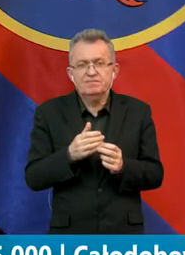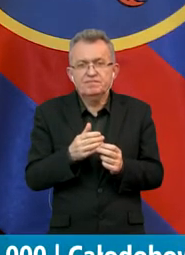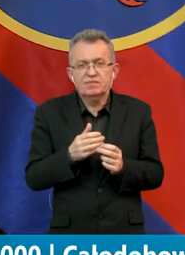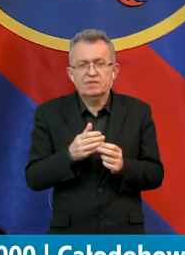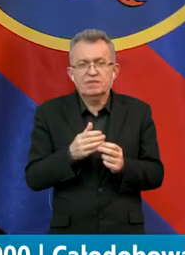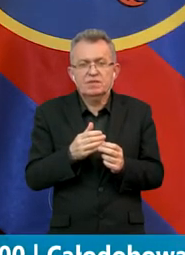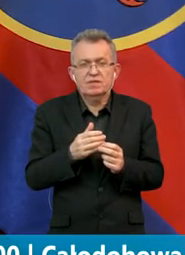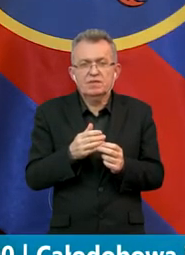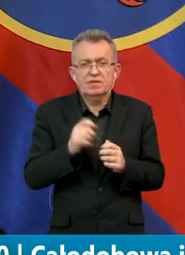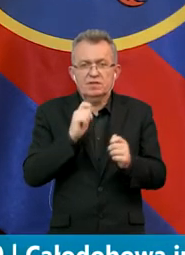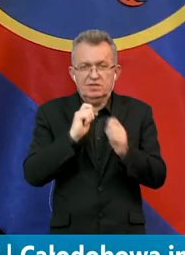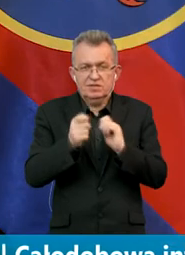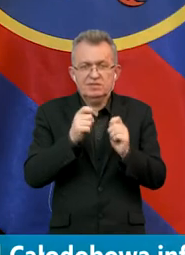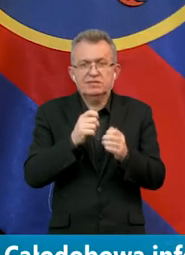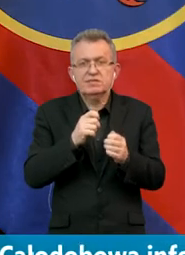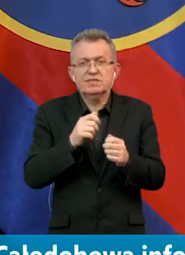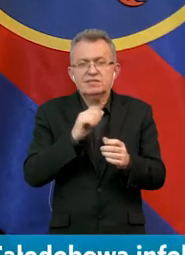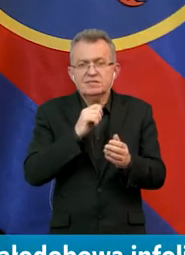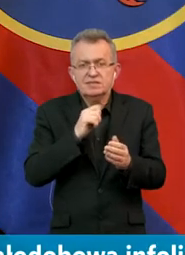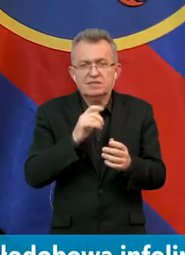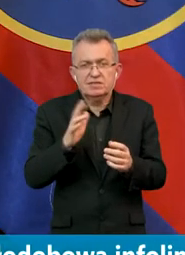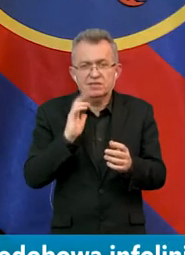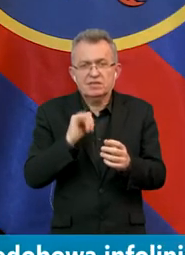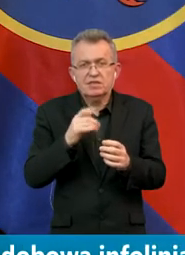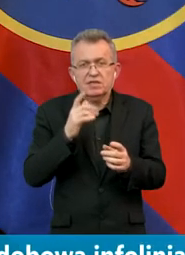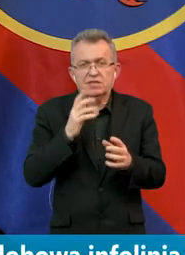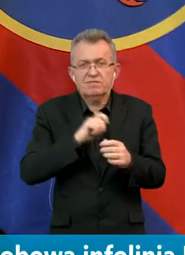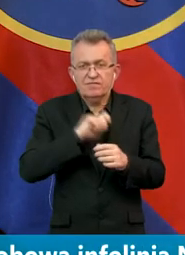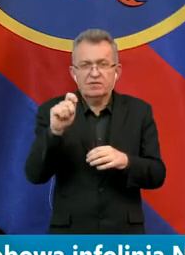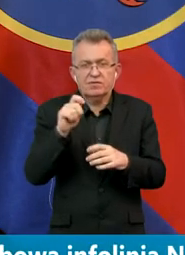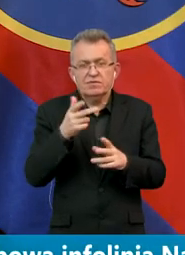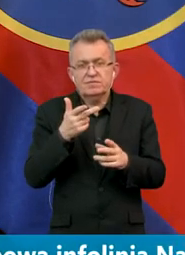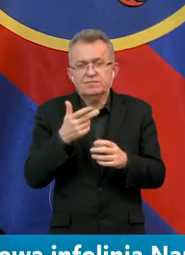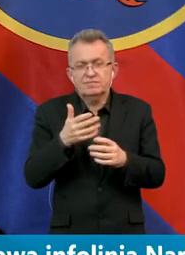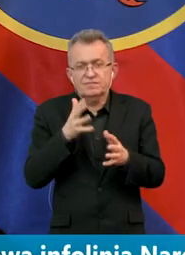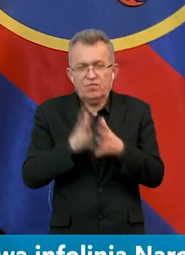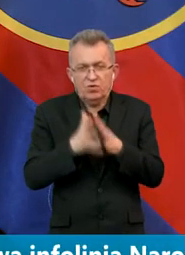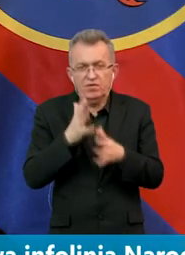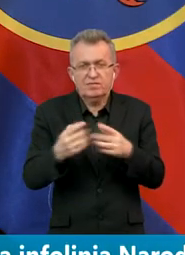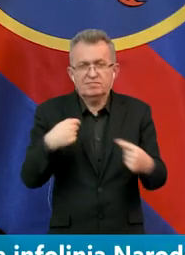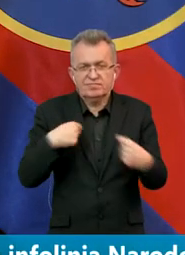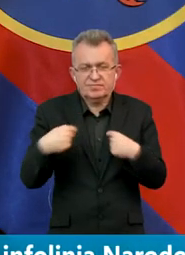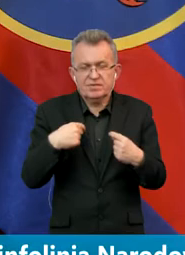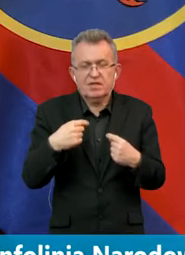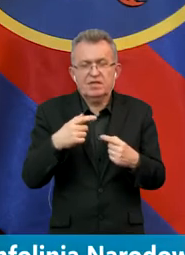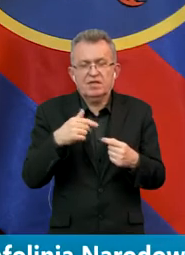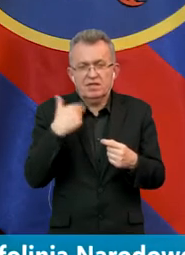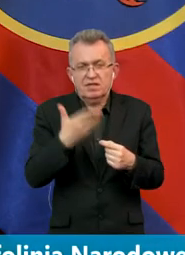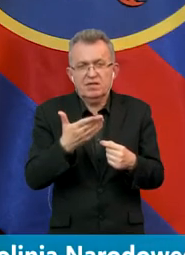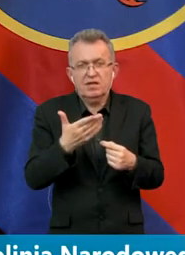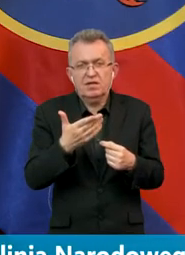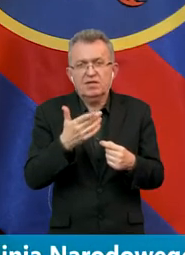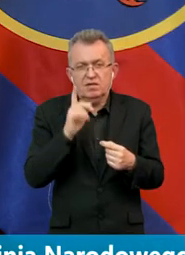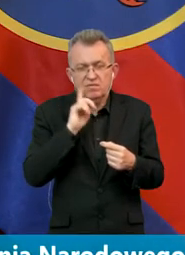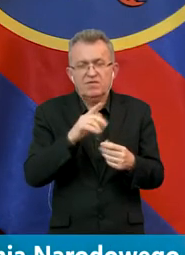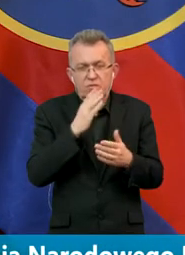tych przejazdów korzystają, zdaje się, poszkodowani w misjach. Natomiast rzeczywiście nie mamy takiej wersji